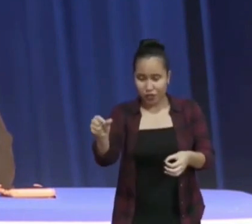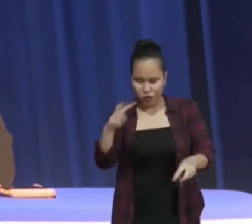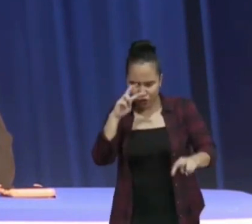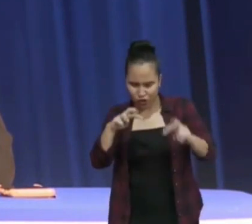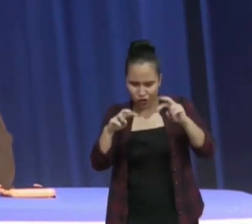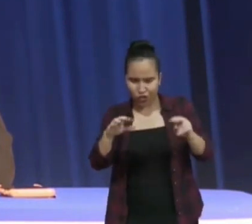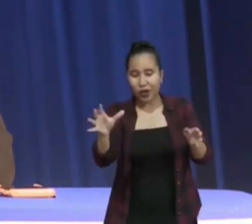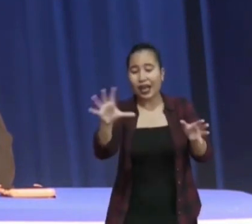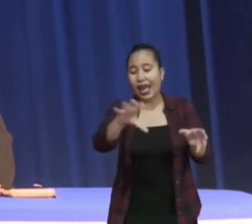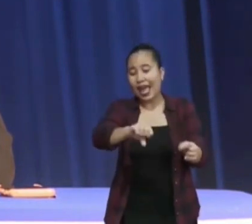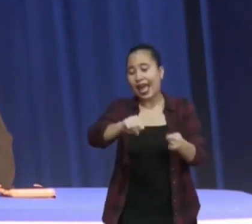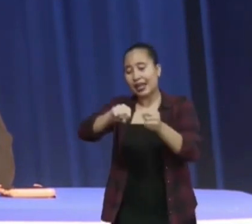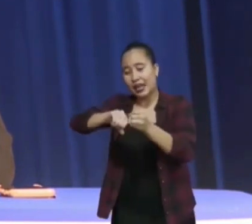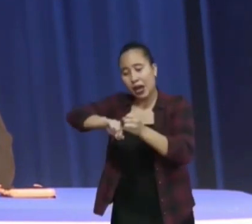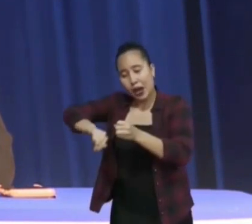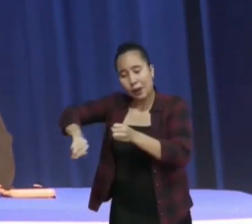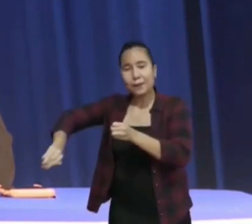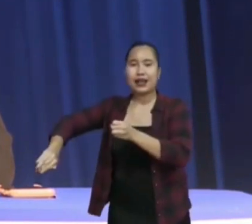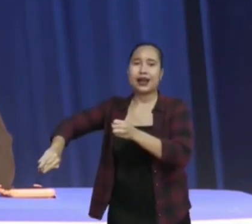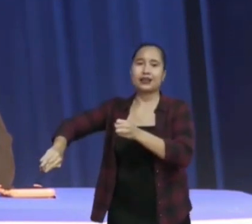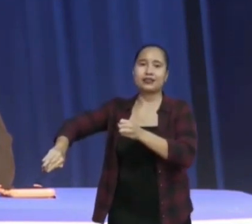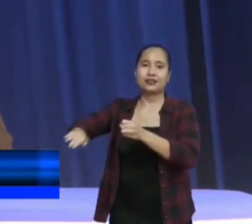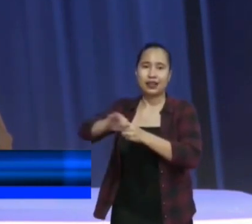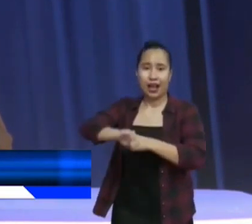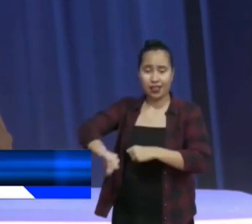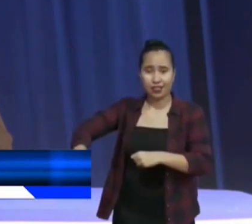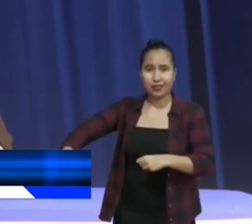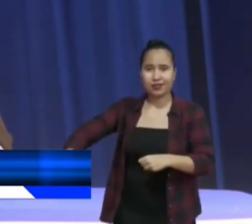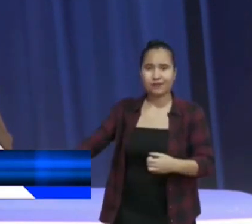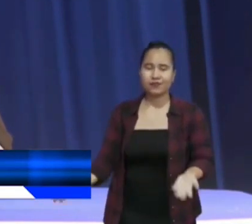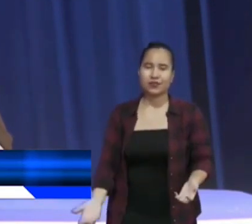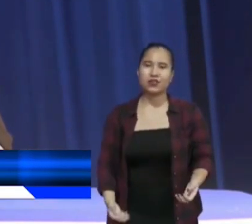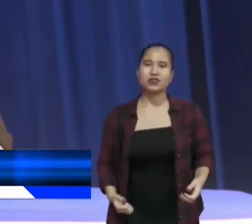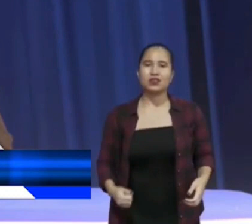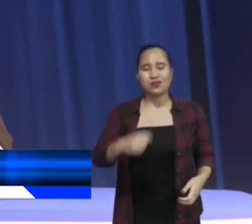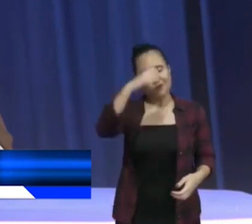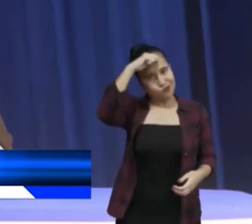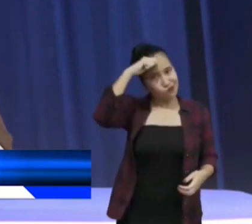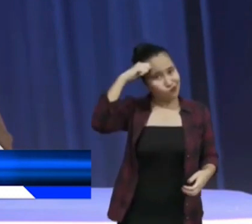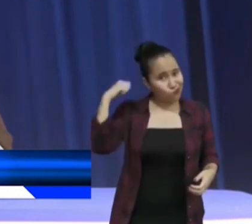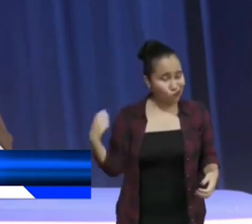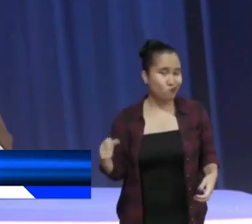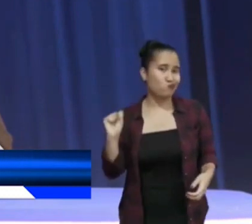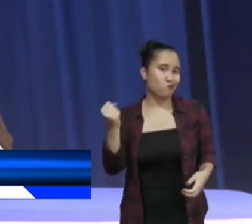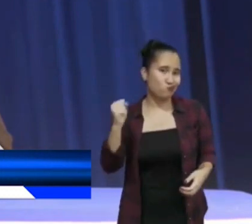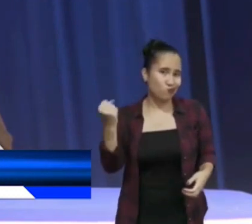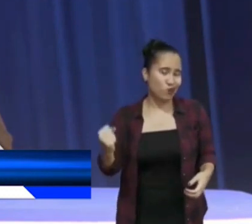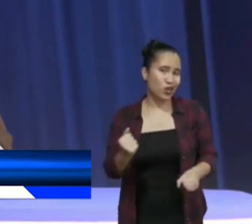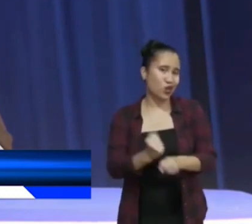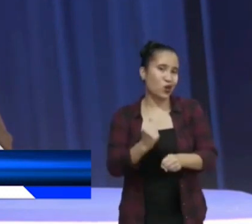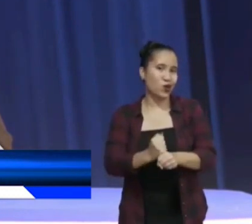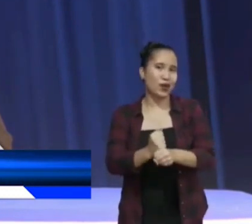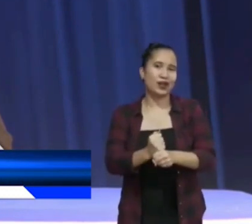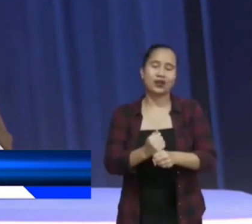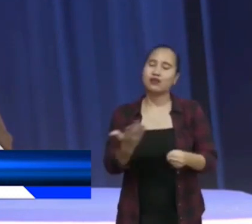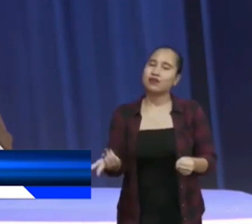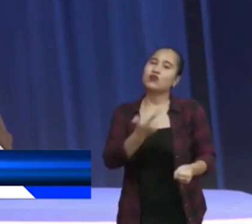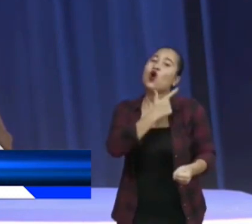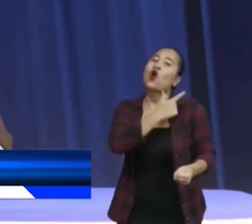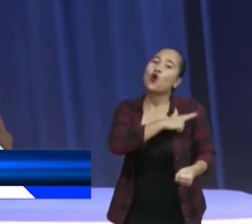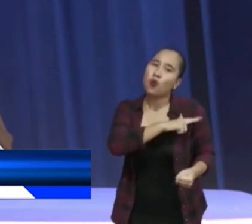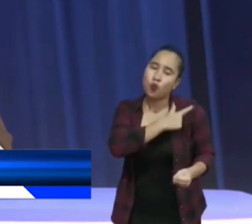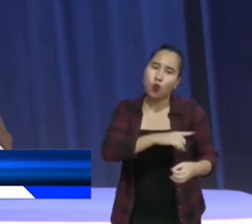quarantaine geplaatst. Desondanks gaat het zware en moeilijke werk dat wij voor de samenleving doen nog steeds